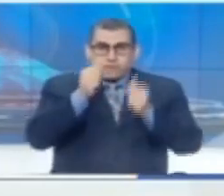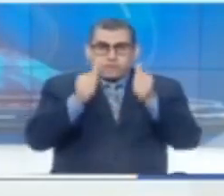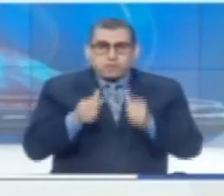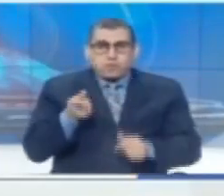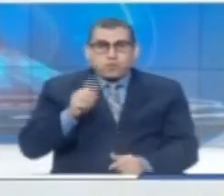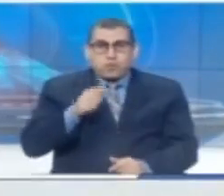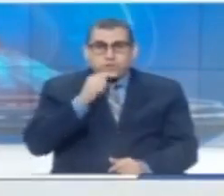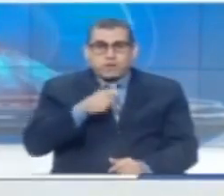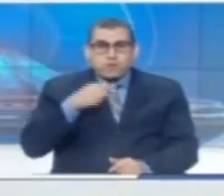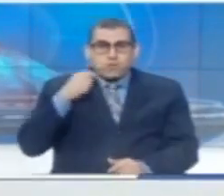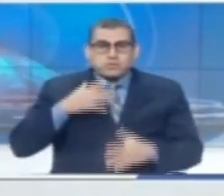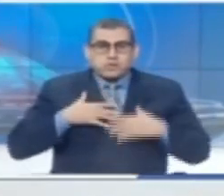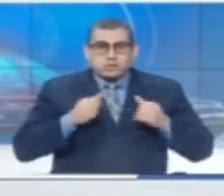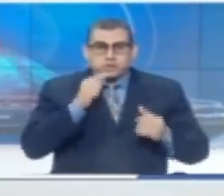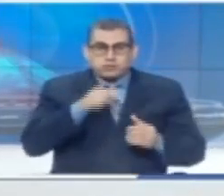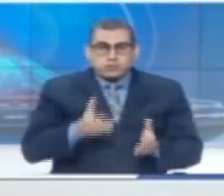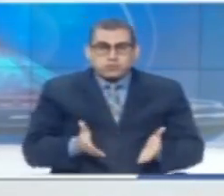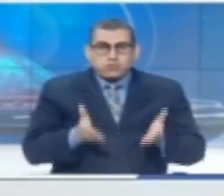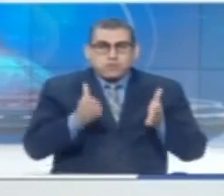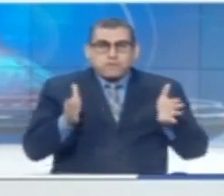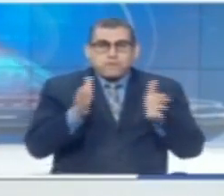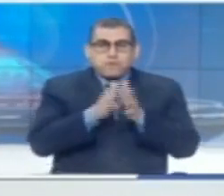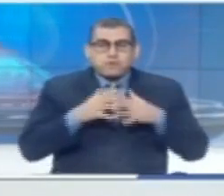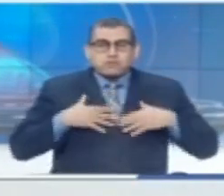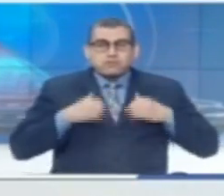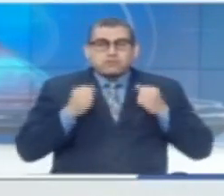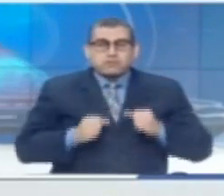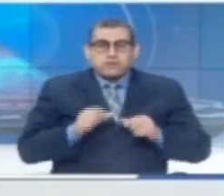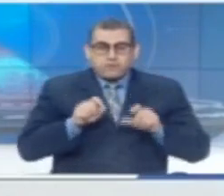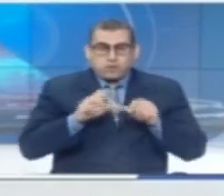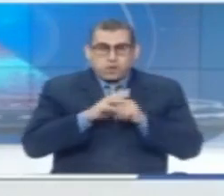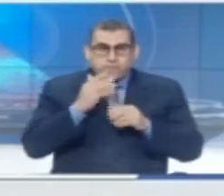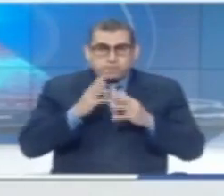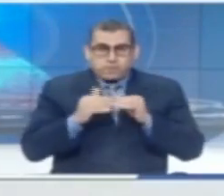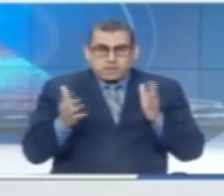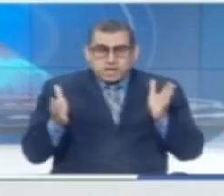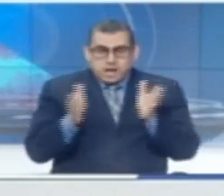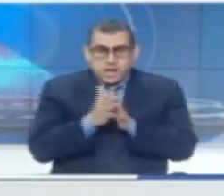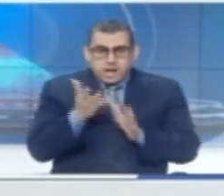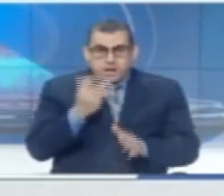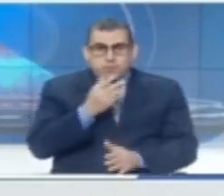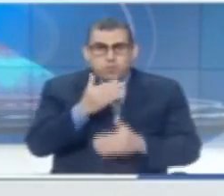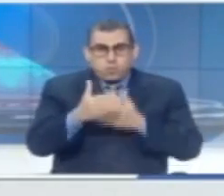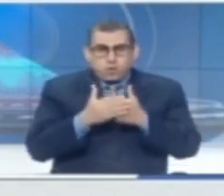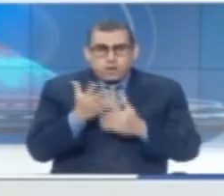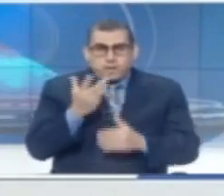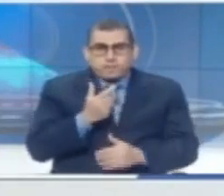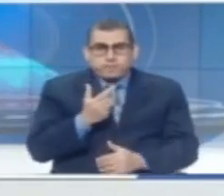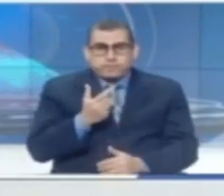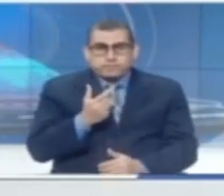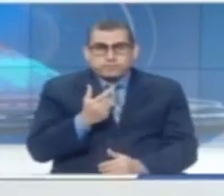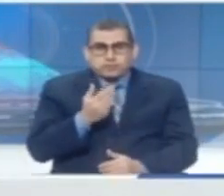بيانها اليومي أعلنت وزارة الصحة ارتفاع عدد المتعافين من الفيروس إلى قرب